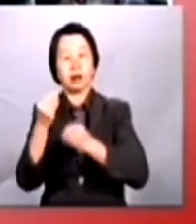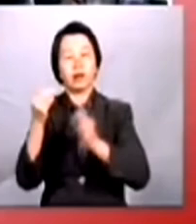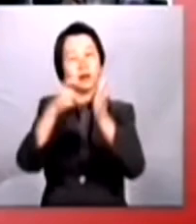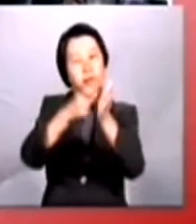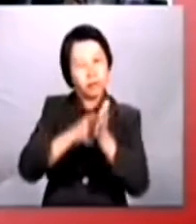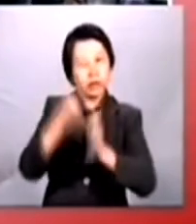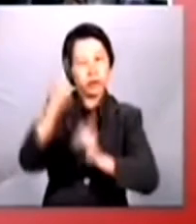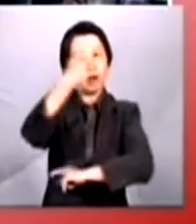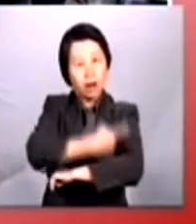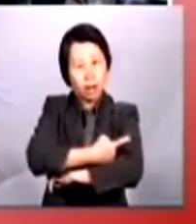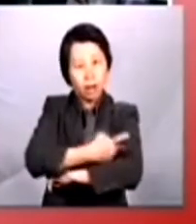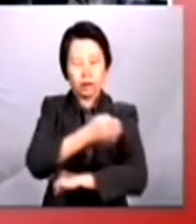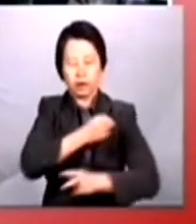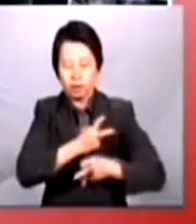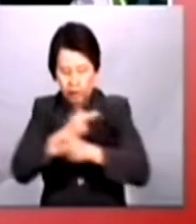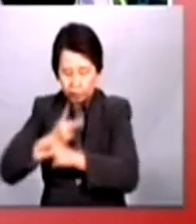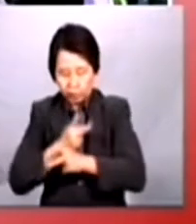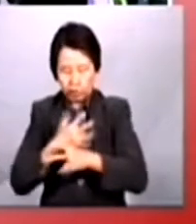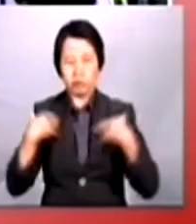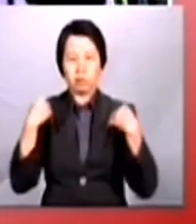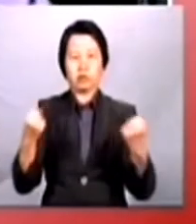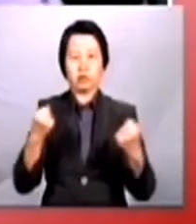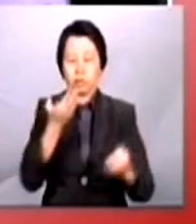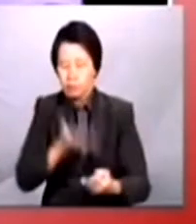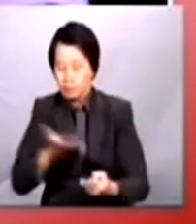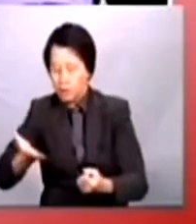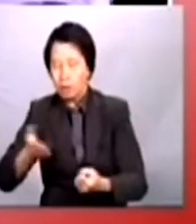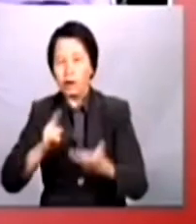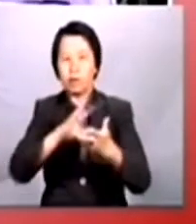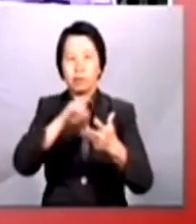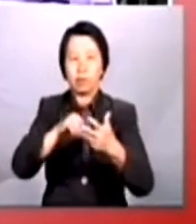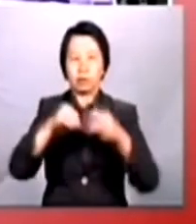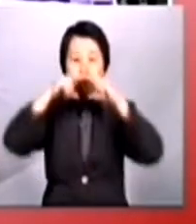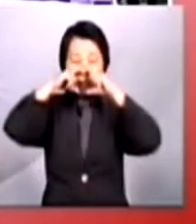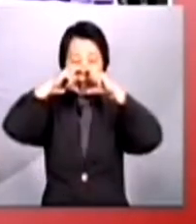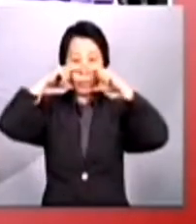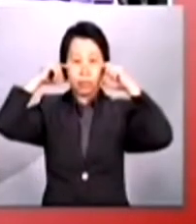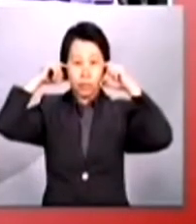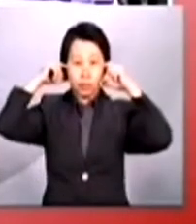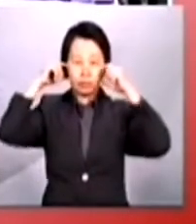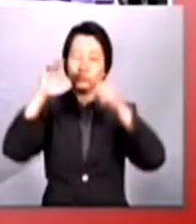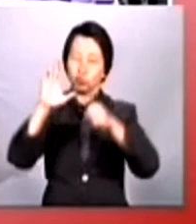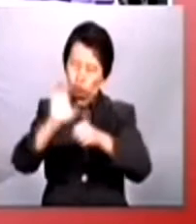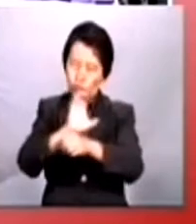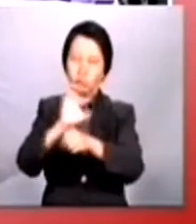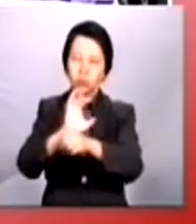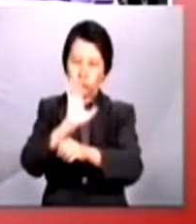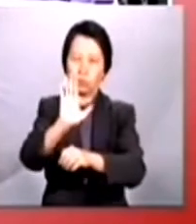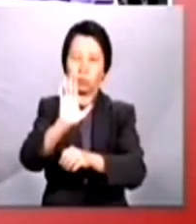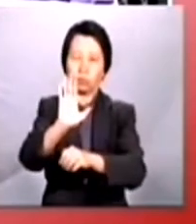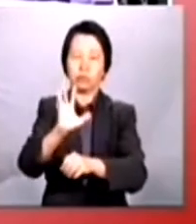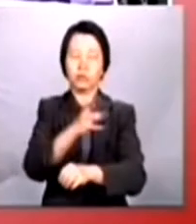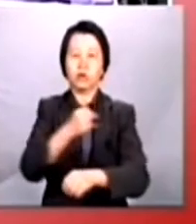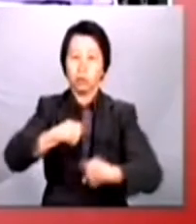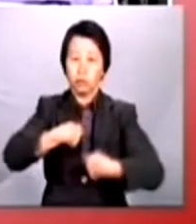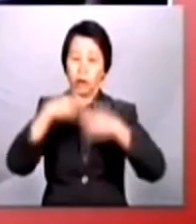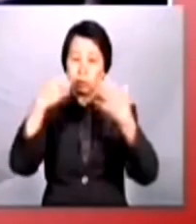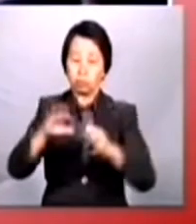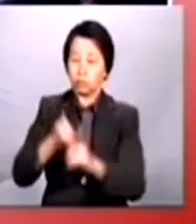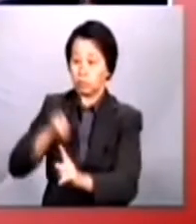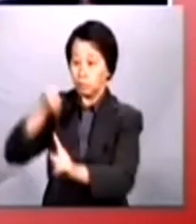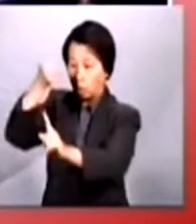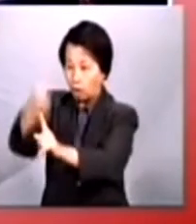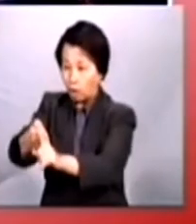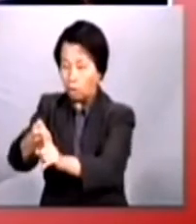harian dan juga penjagaan kesehatan termasuklah topimu ke adalah mencukupi setelah